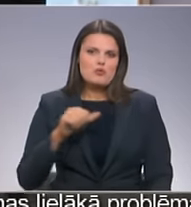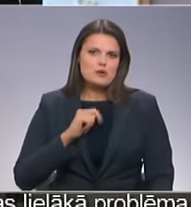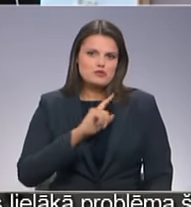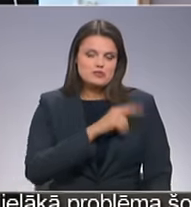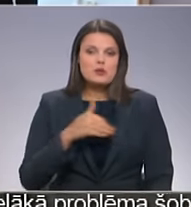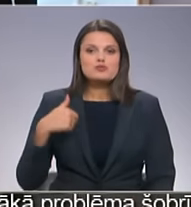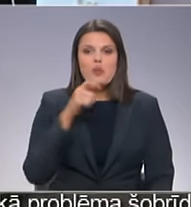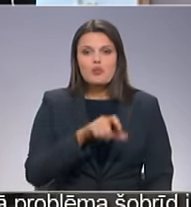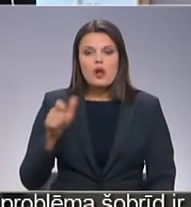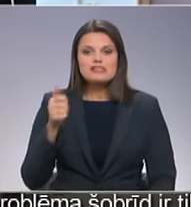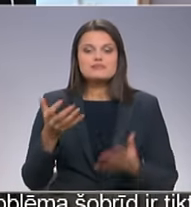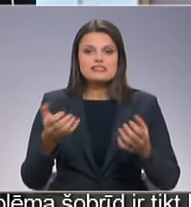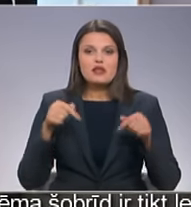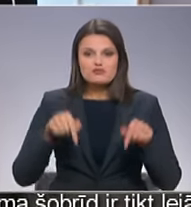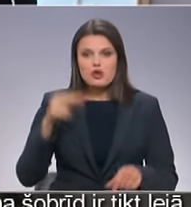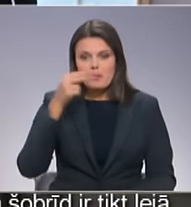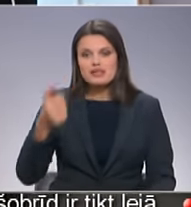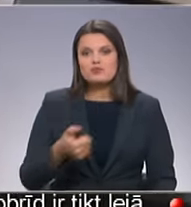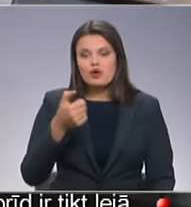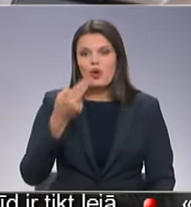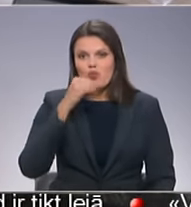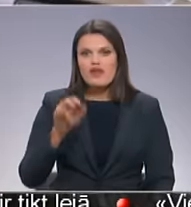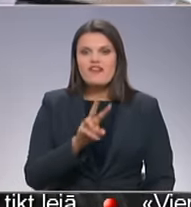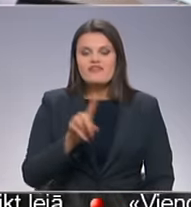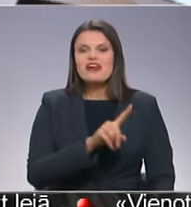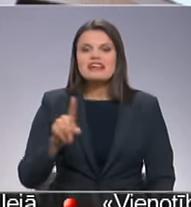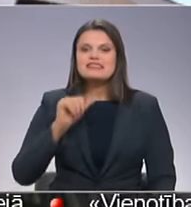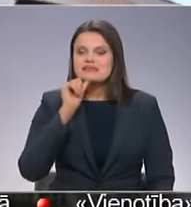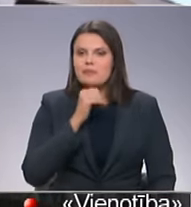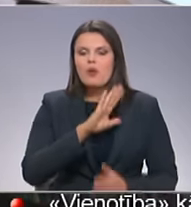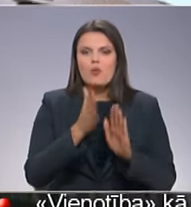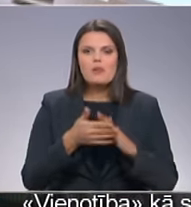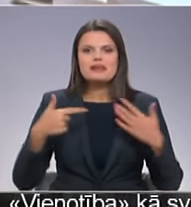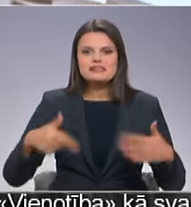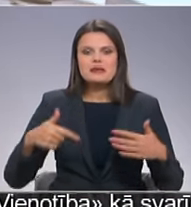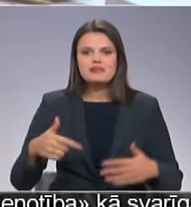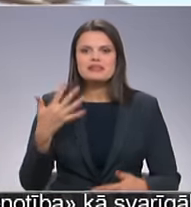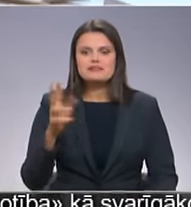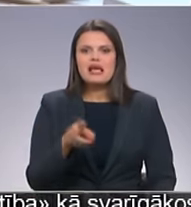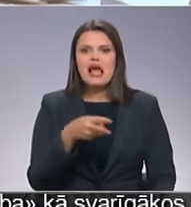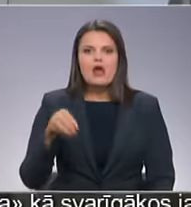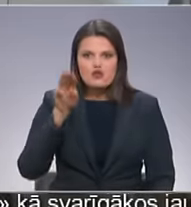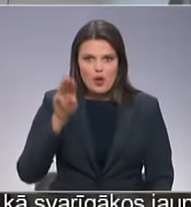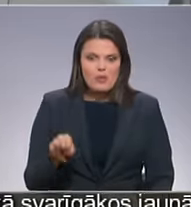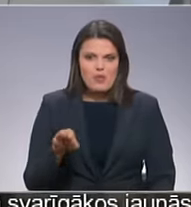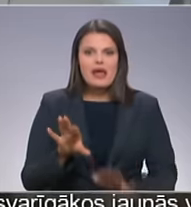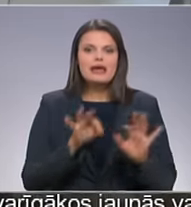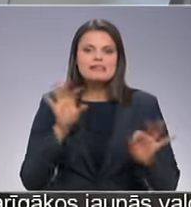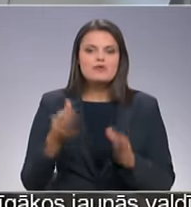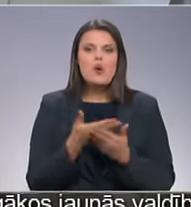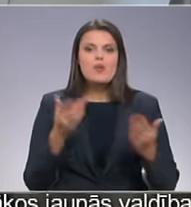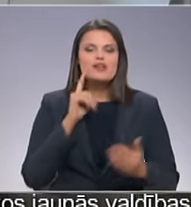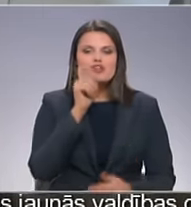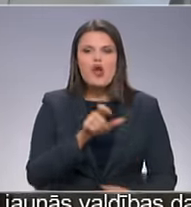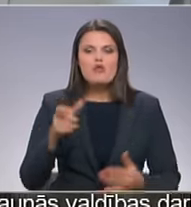skolēni stipendiju saņems šajā mācību gadā no janvāra līdz maijam. Tās apjoms būs 75 eiro mēnesī. Izvēle, kuri